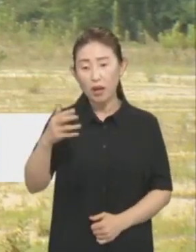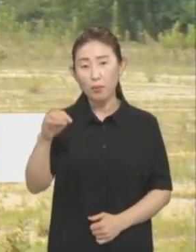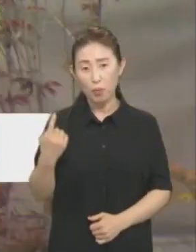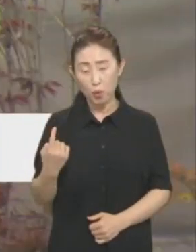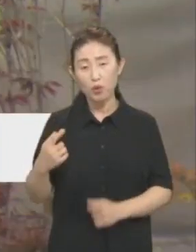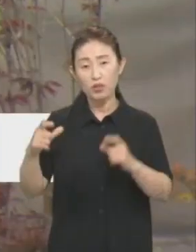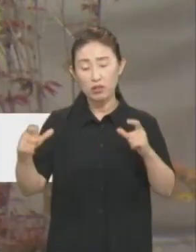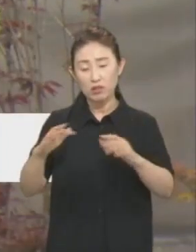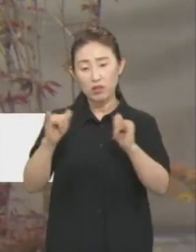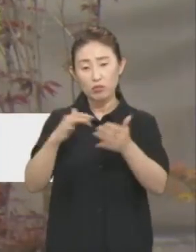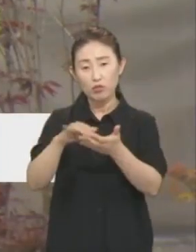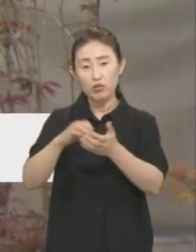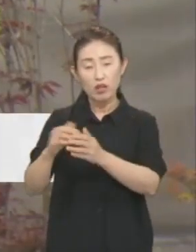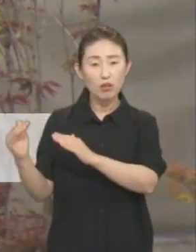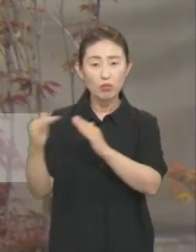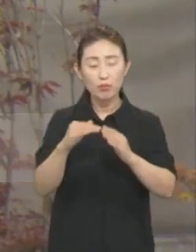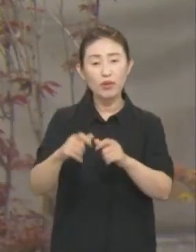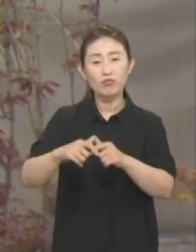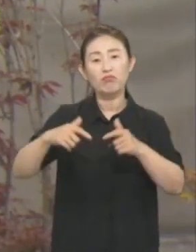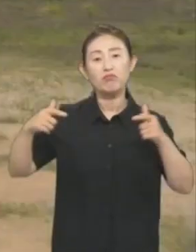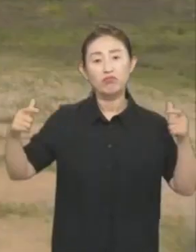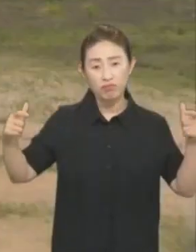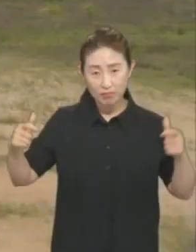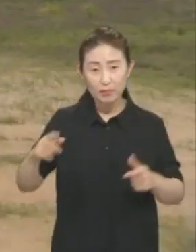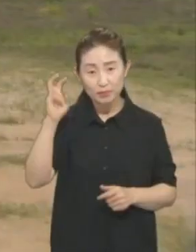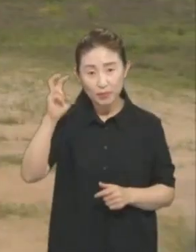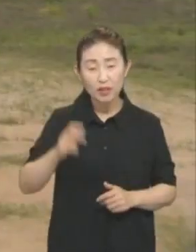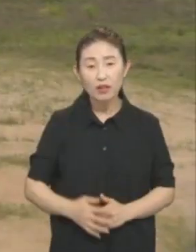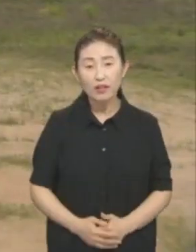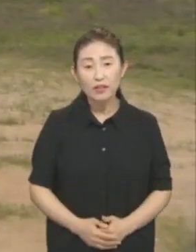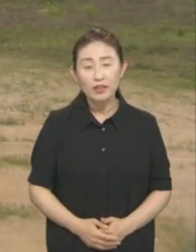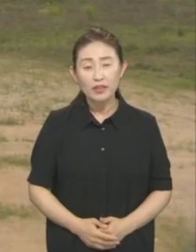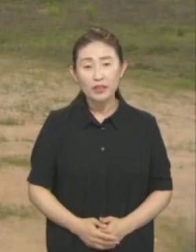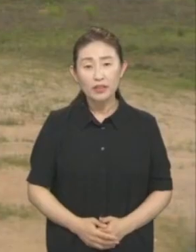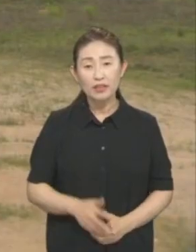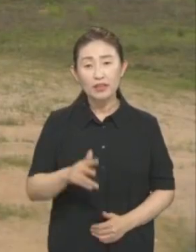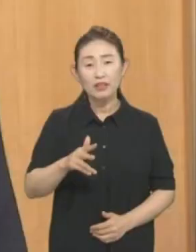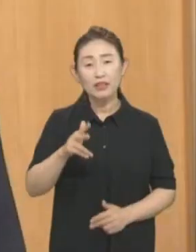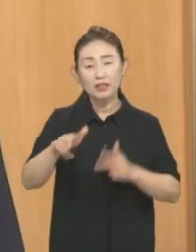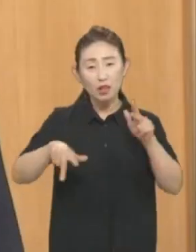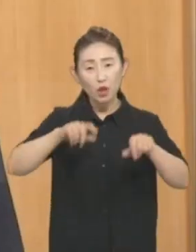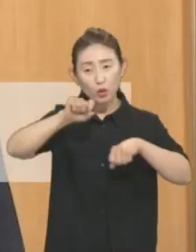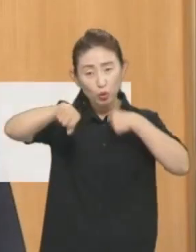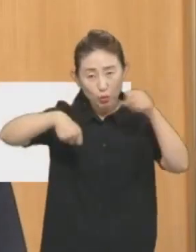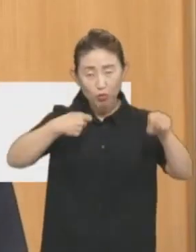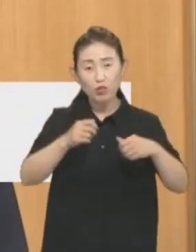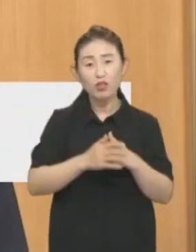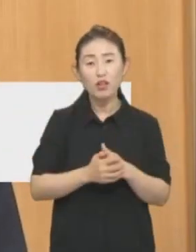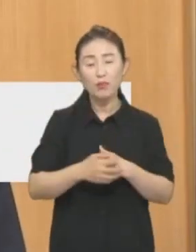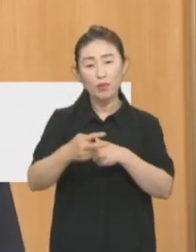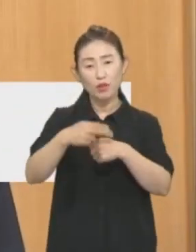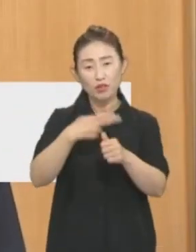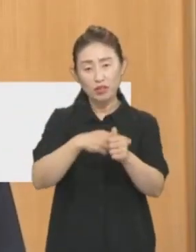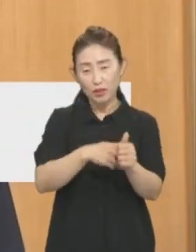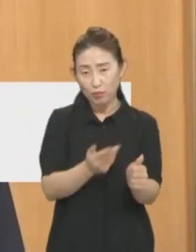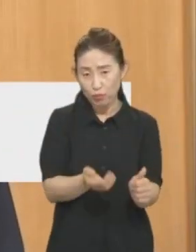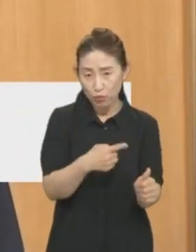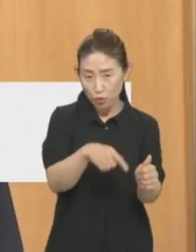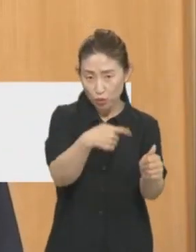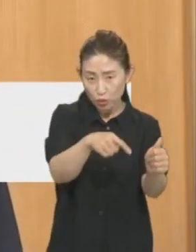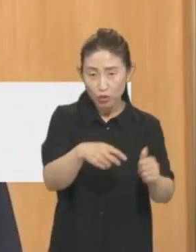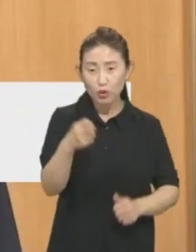신도시 인구 유입 등 활성화에 기여할 전망입니다. 산업동물 수의사의 양성과 동물의약품과